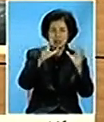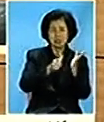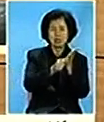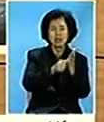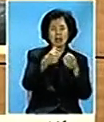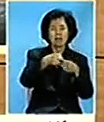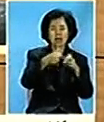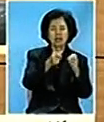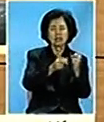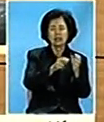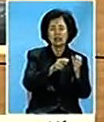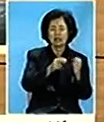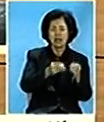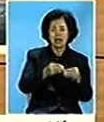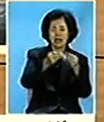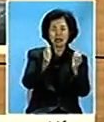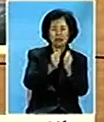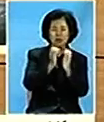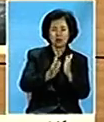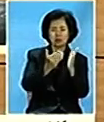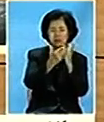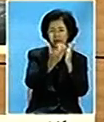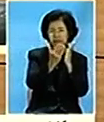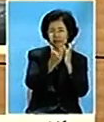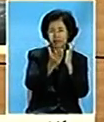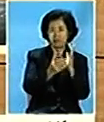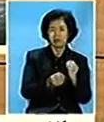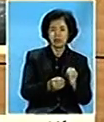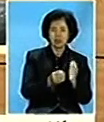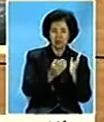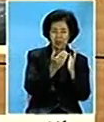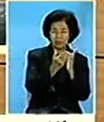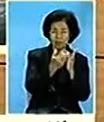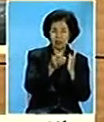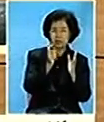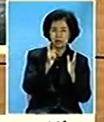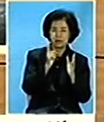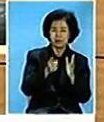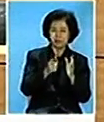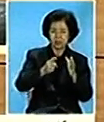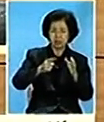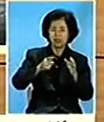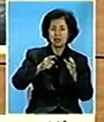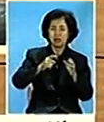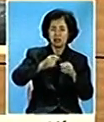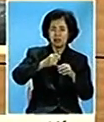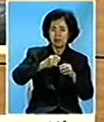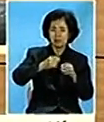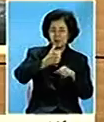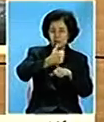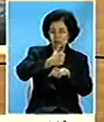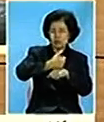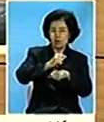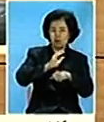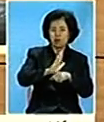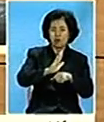ายั่งยืนในพี่น้องชาวอีสานท่านประธานครับภาคอีสานเป็นกระดูกสันหลังของพรรครัฐบาลขนาดนี้สักวันหนึ่งเขาจะเสียใ